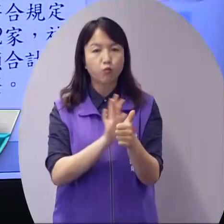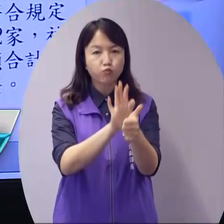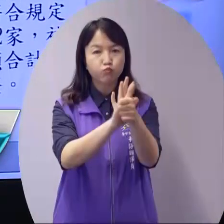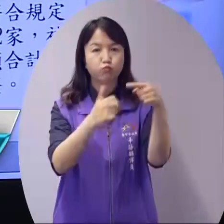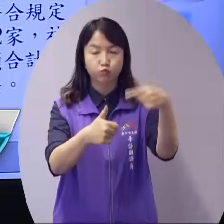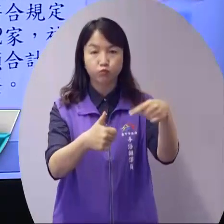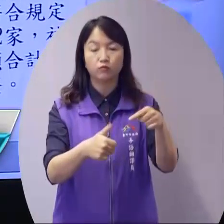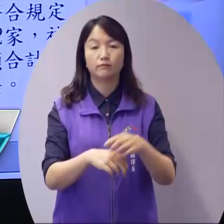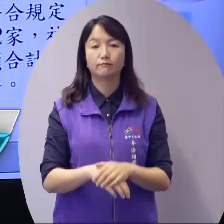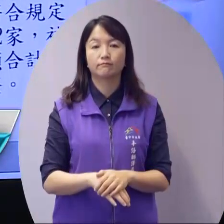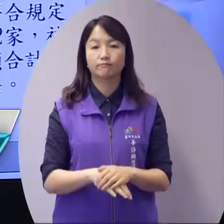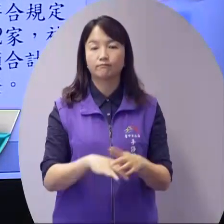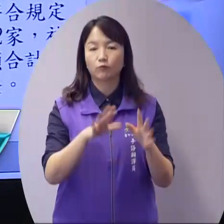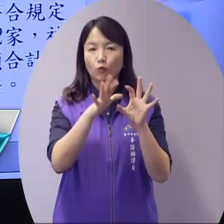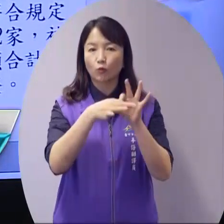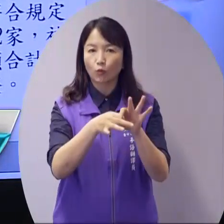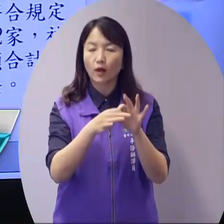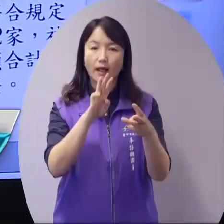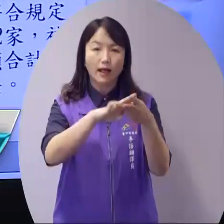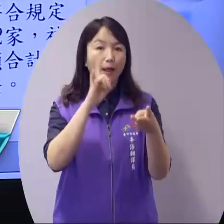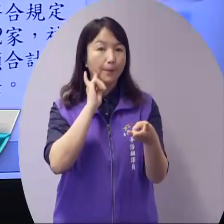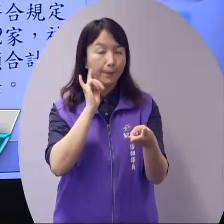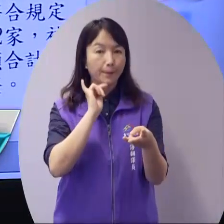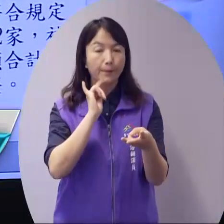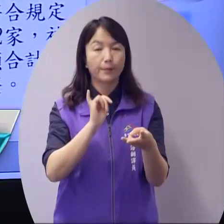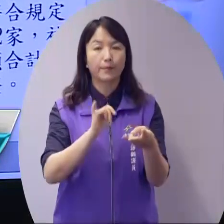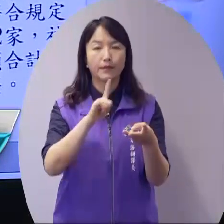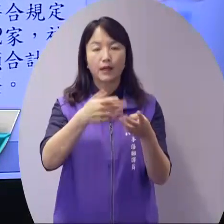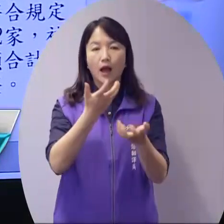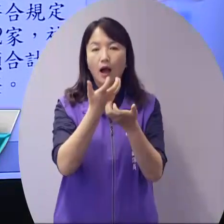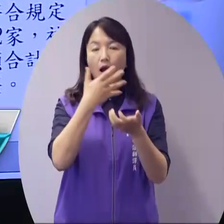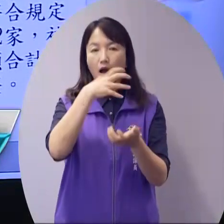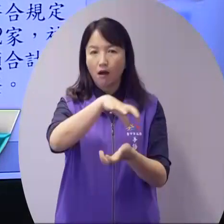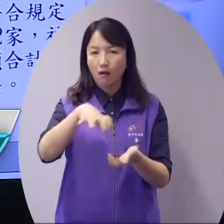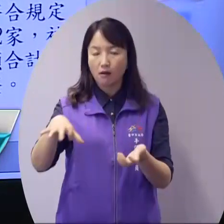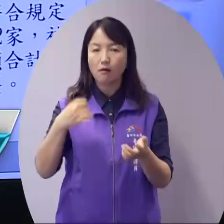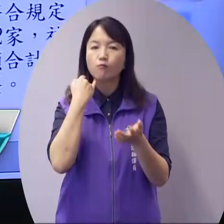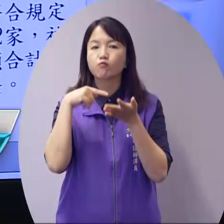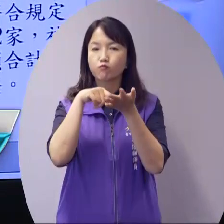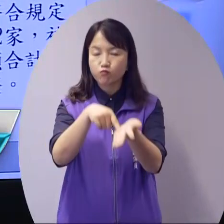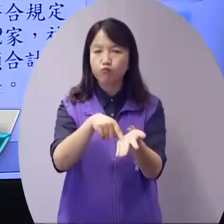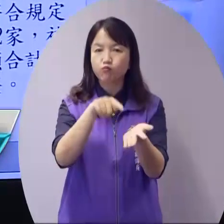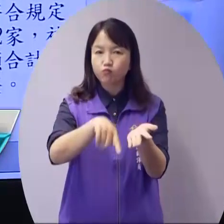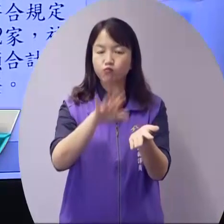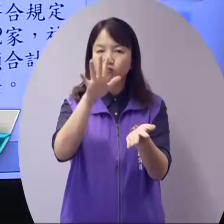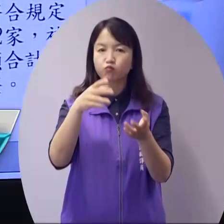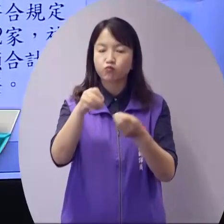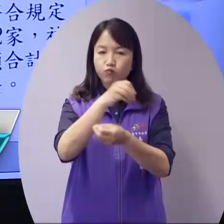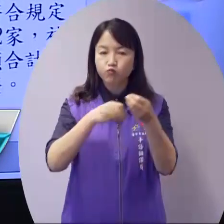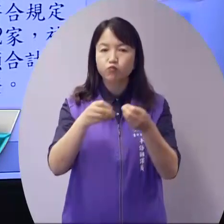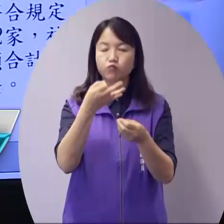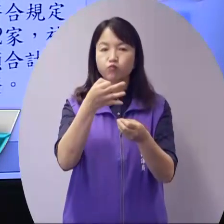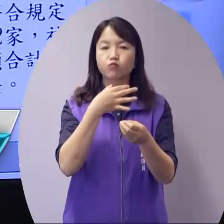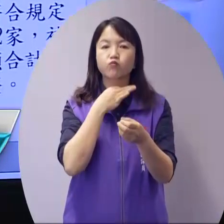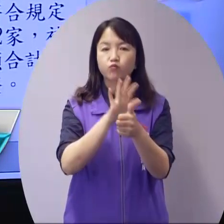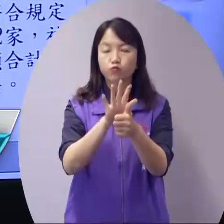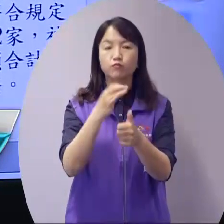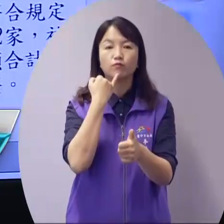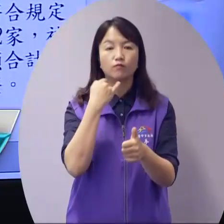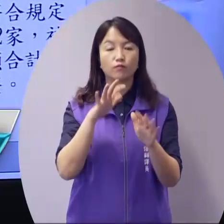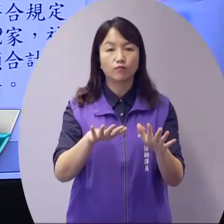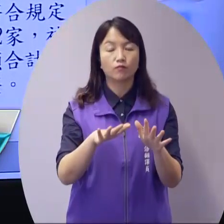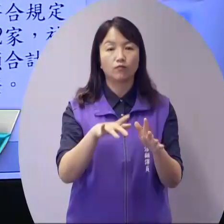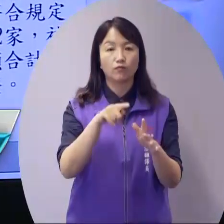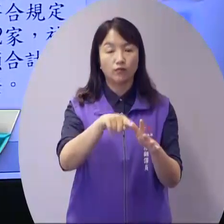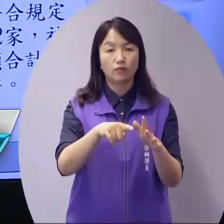案的相关的田妈妈的餐厅的，可以来申请相关的营运补贴。那补贴